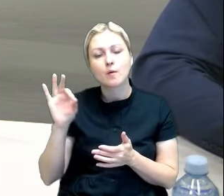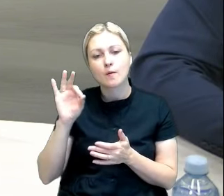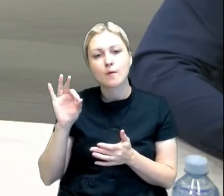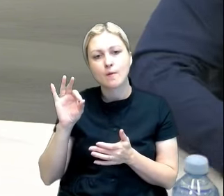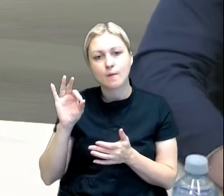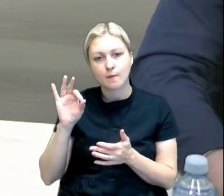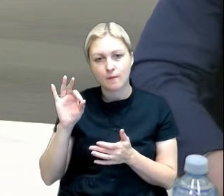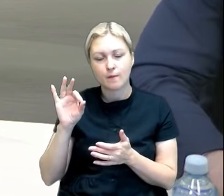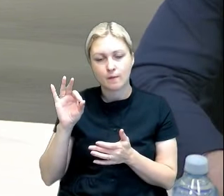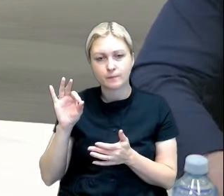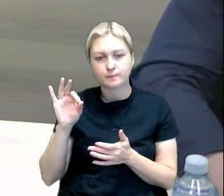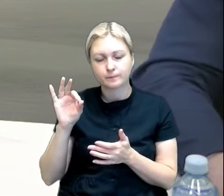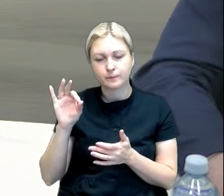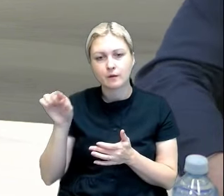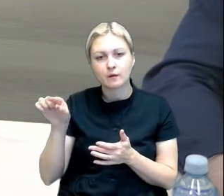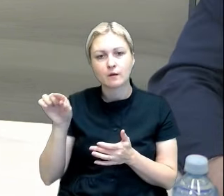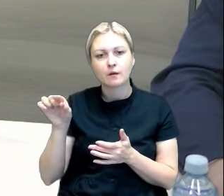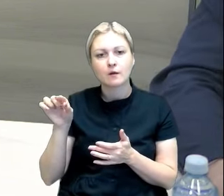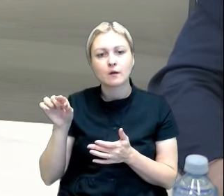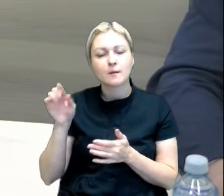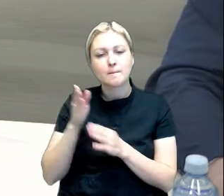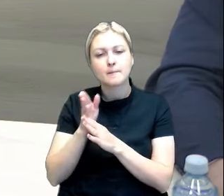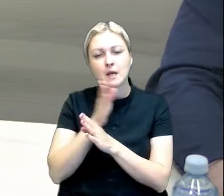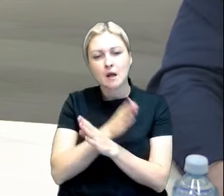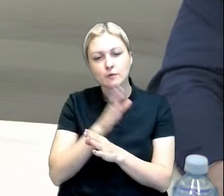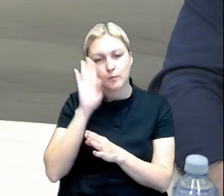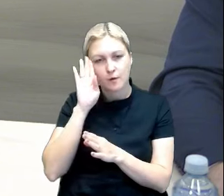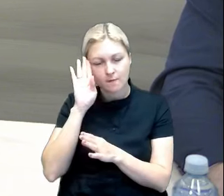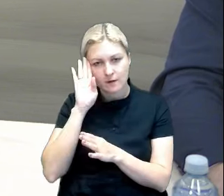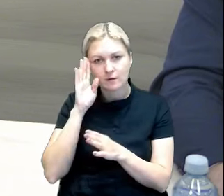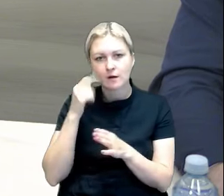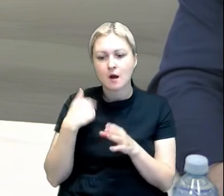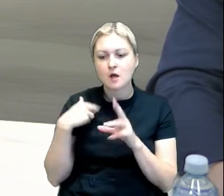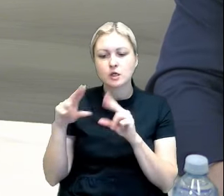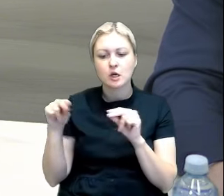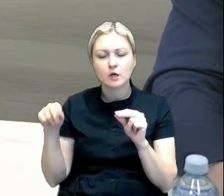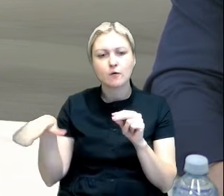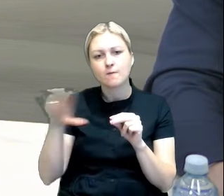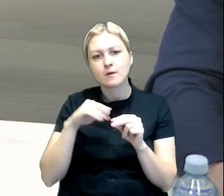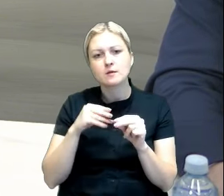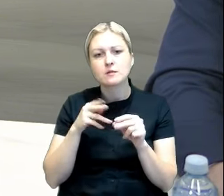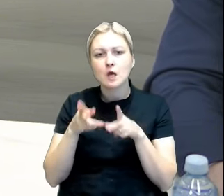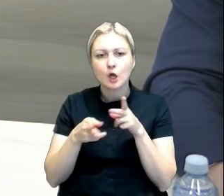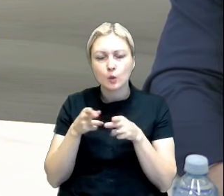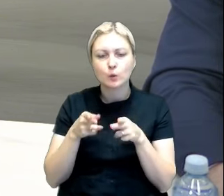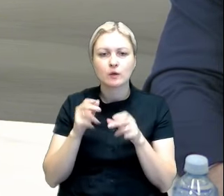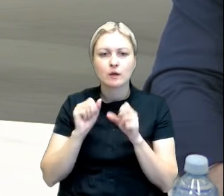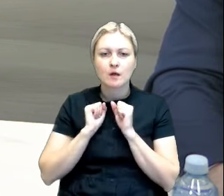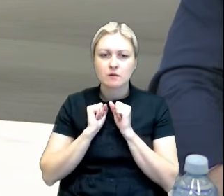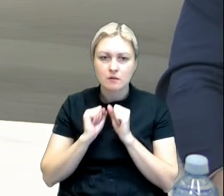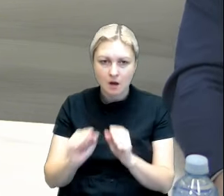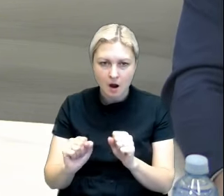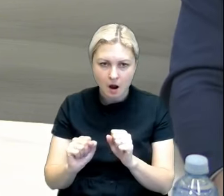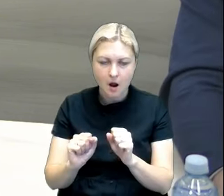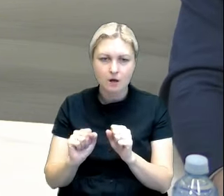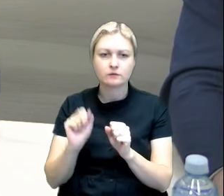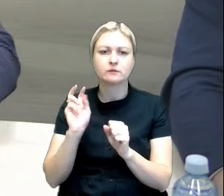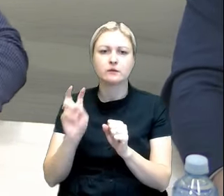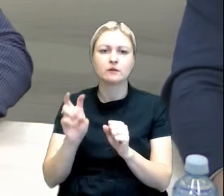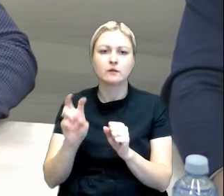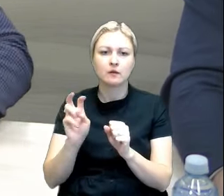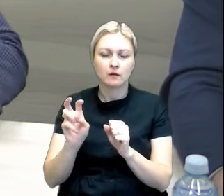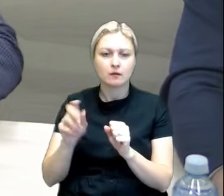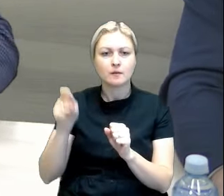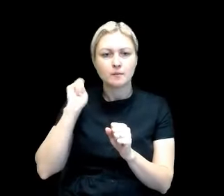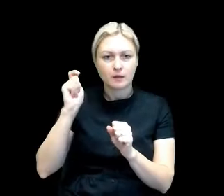pabaigai tikrai linkėčiau kad visi chirurgai drąsiai lankytųsi pirtyje bet ne vien pirtininkas tegul nueina prie chirurgo stalo